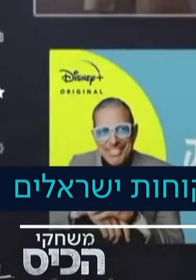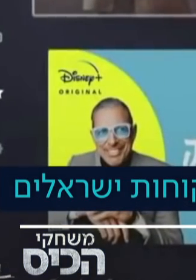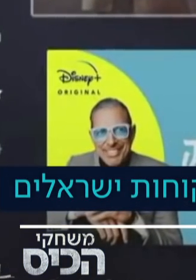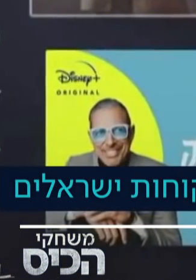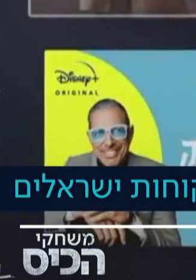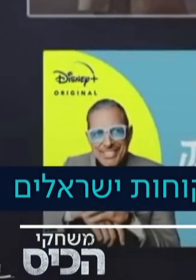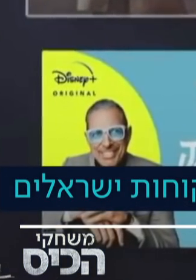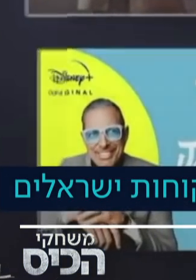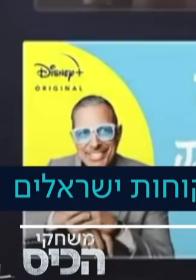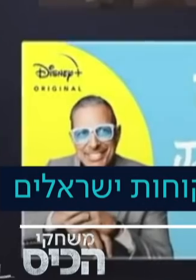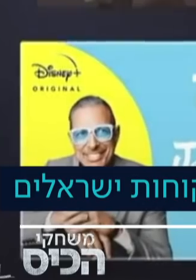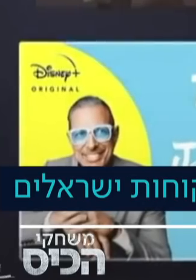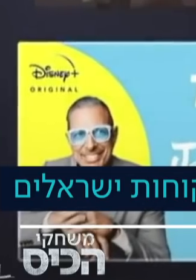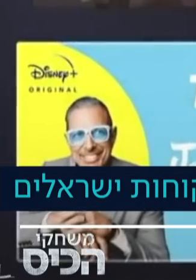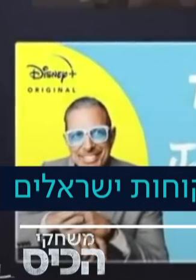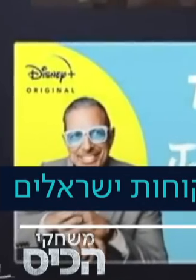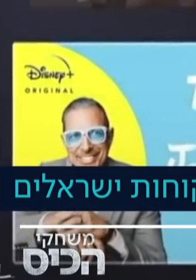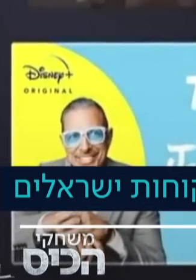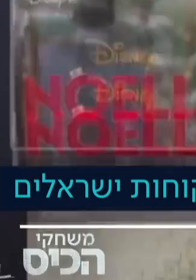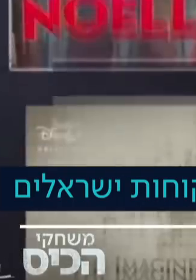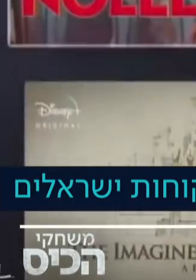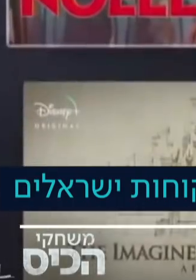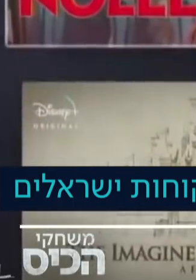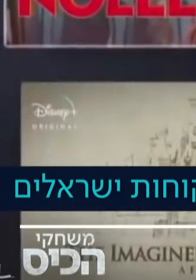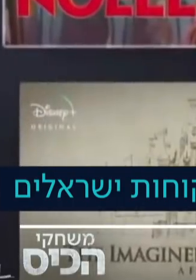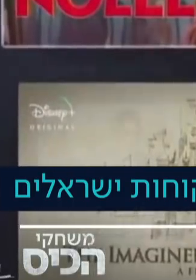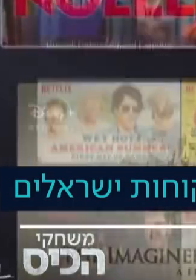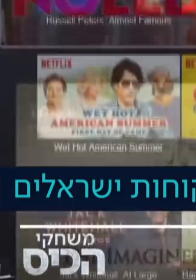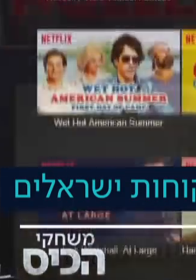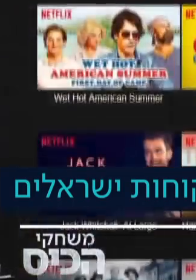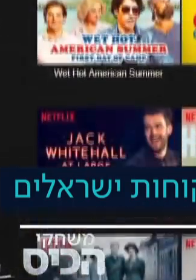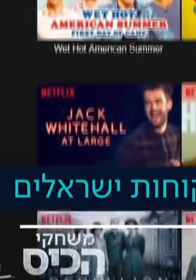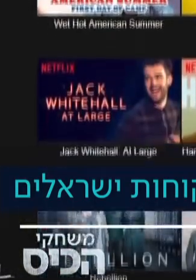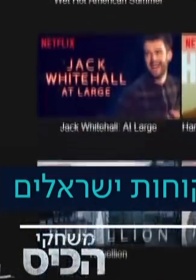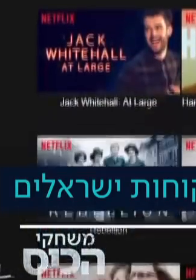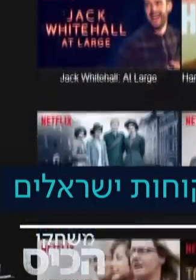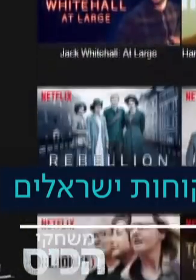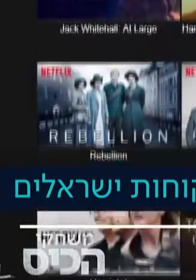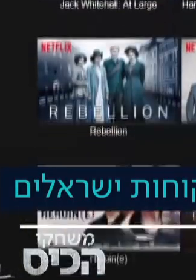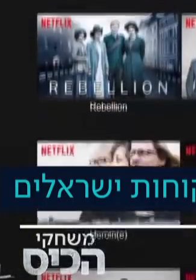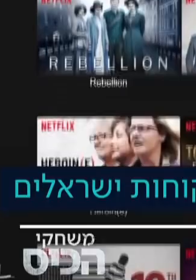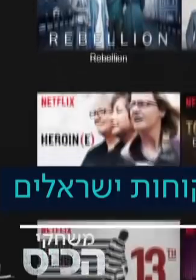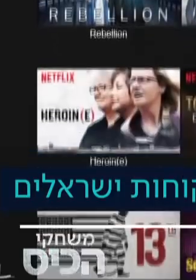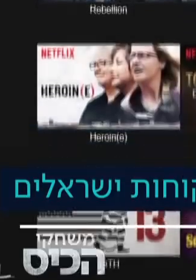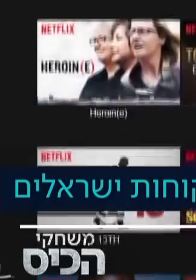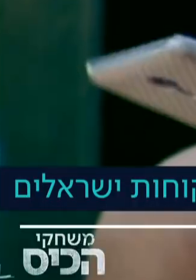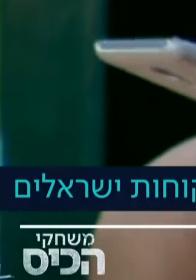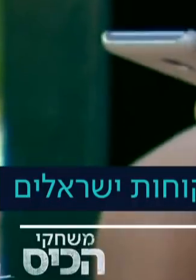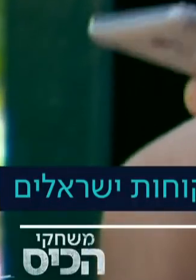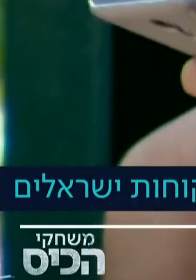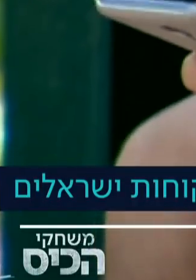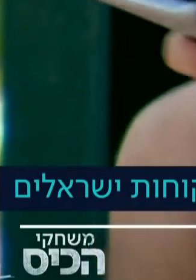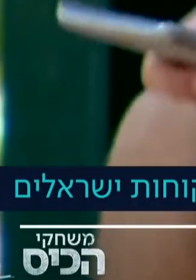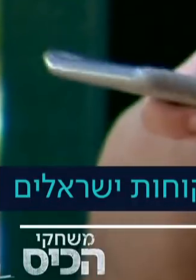פלוס, שירות הסטרימינג של ענקית התוכן דיסני, פתח לישראלים בספטמבר. כך פרסמו היום עמיתנו בכלכליסט.